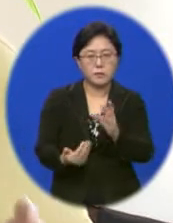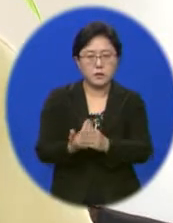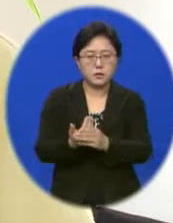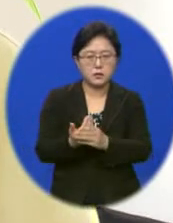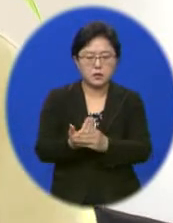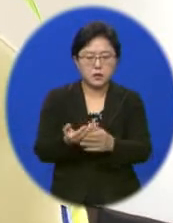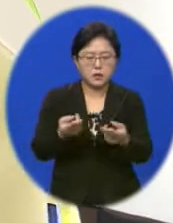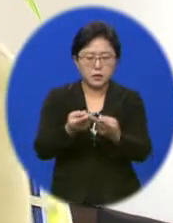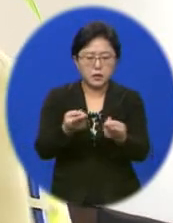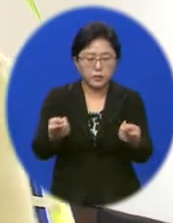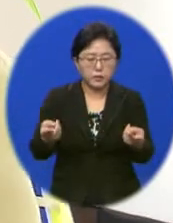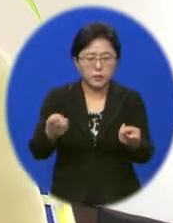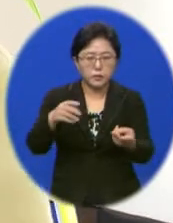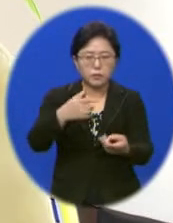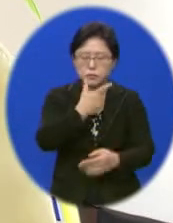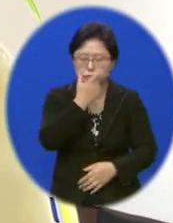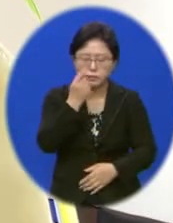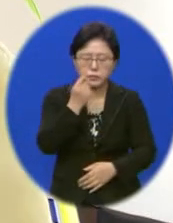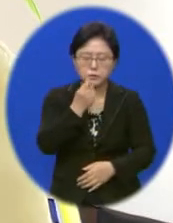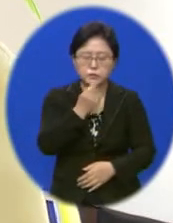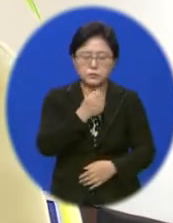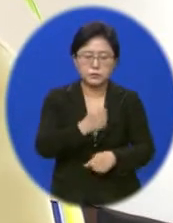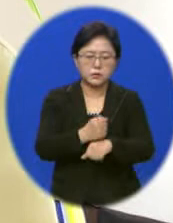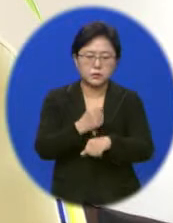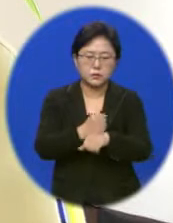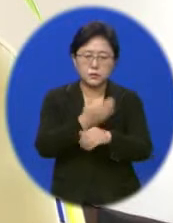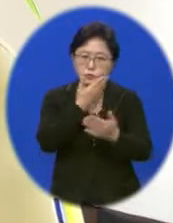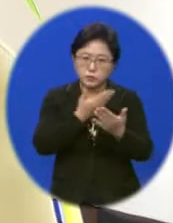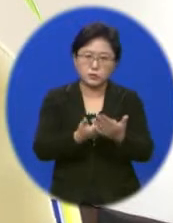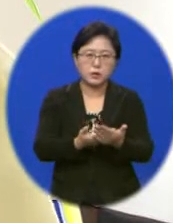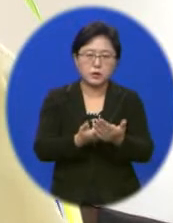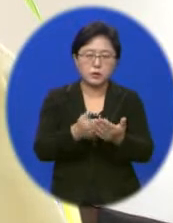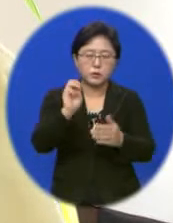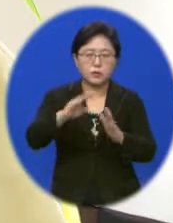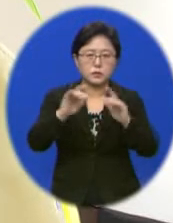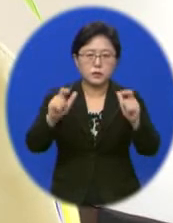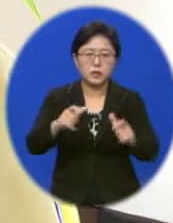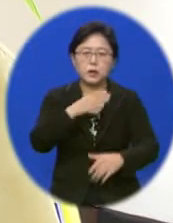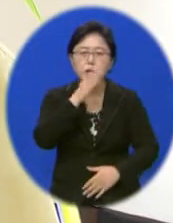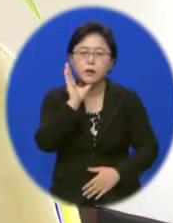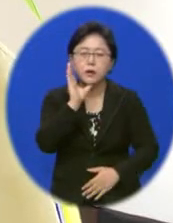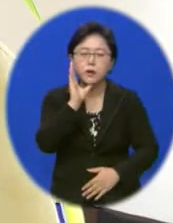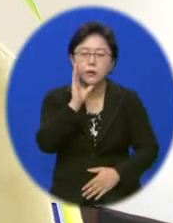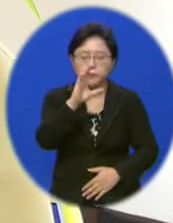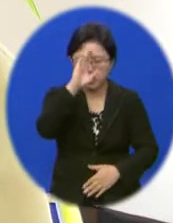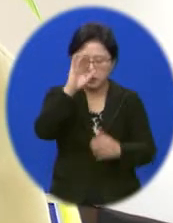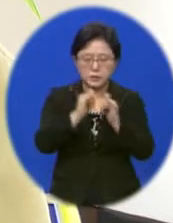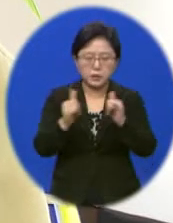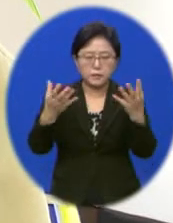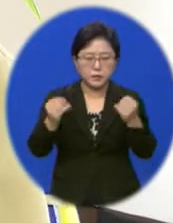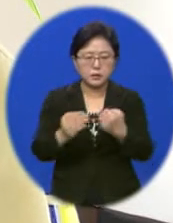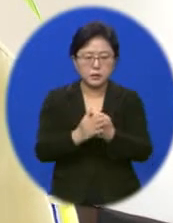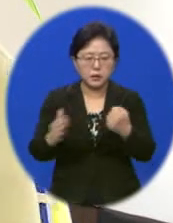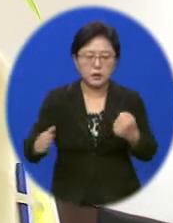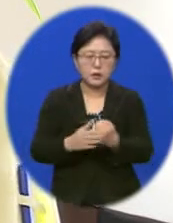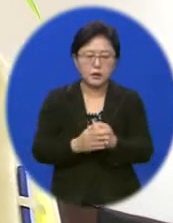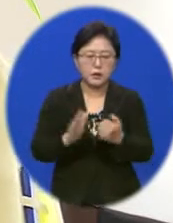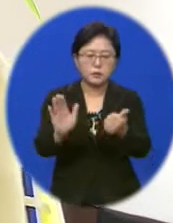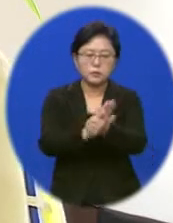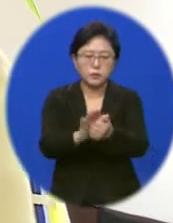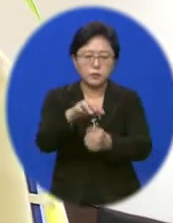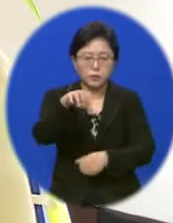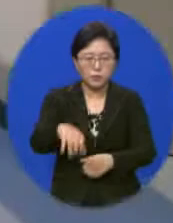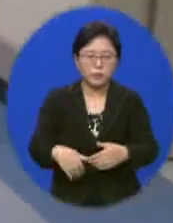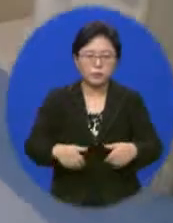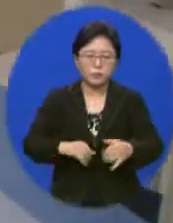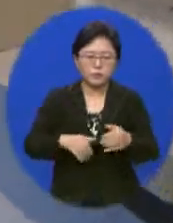이분들을 입원할 병상이 굉장히 중요하고, 특히 광주 전남은 고령 환자가 이렇게 많기 때문에 이런 환자를 케어할 병원이